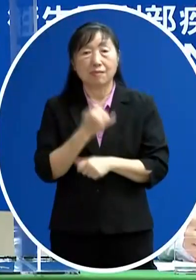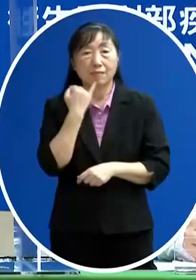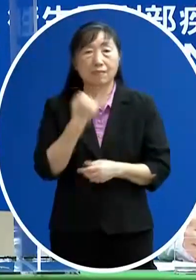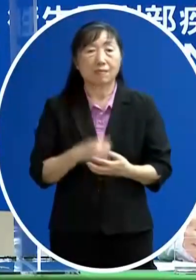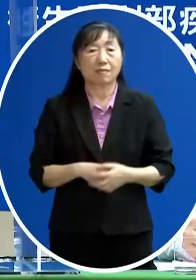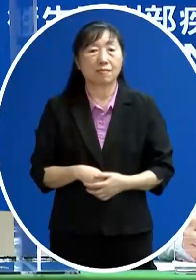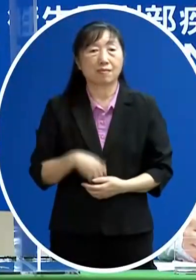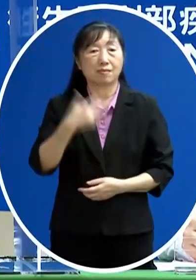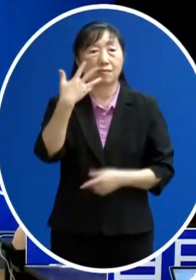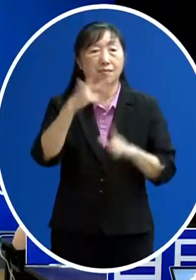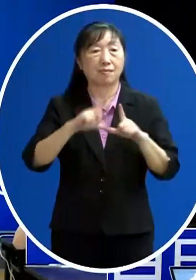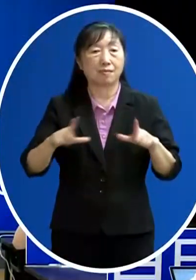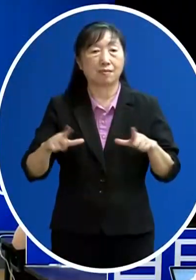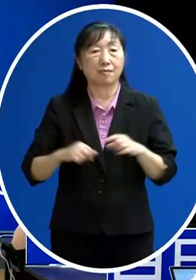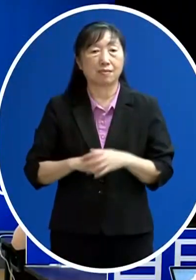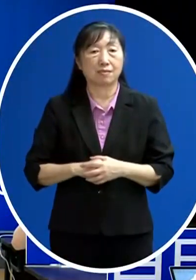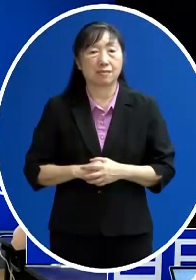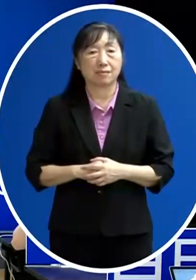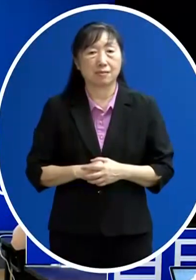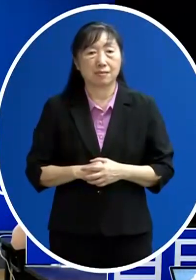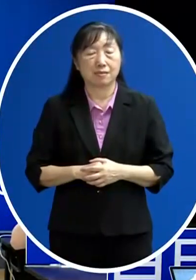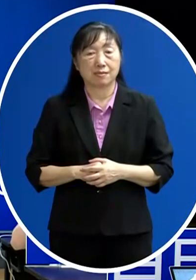八大哈。